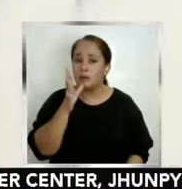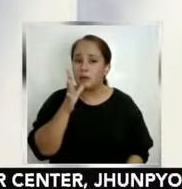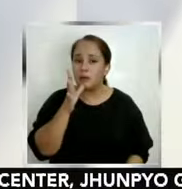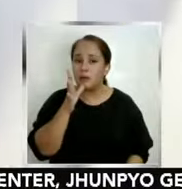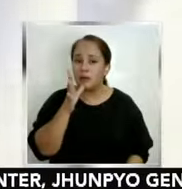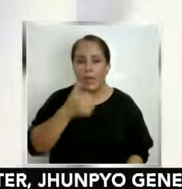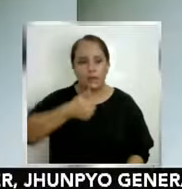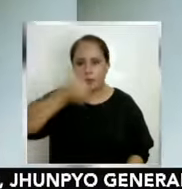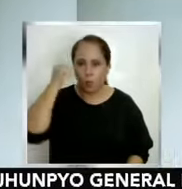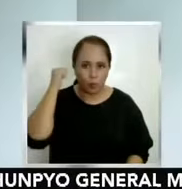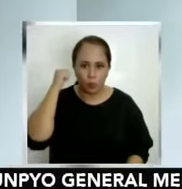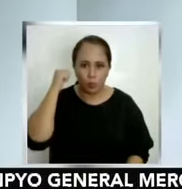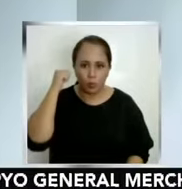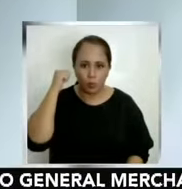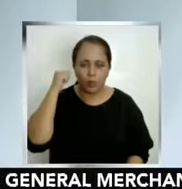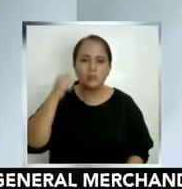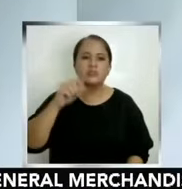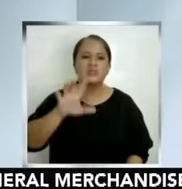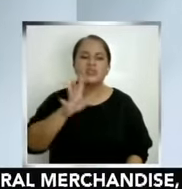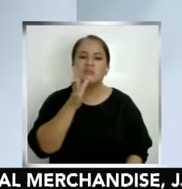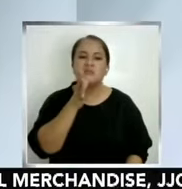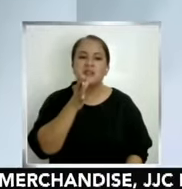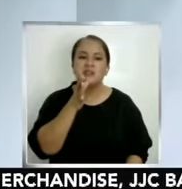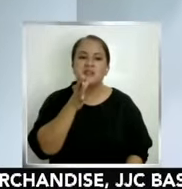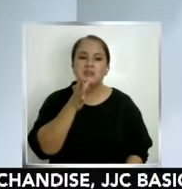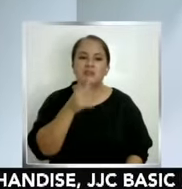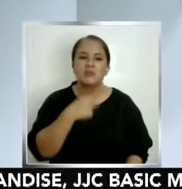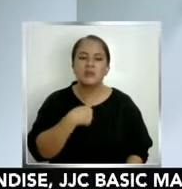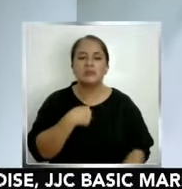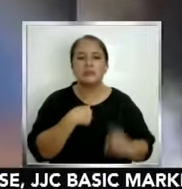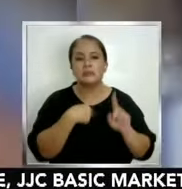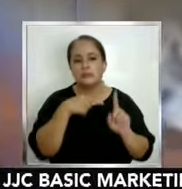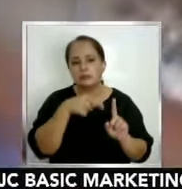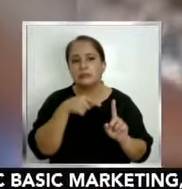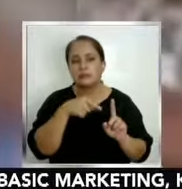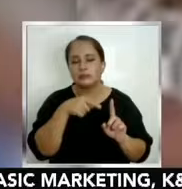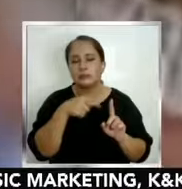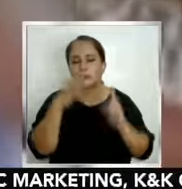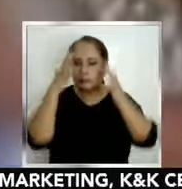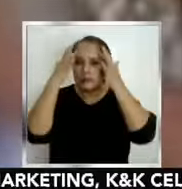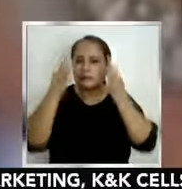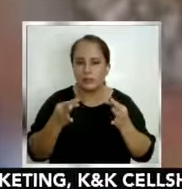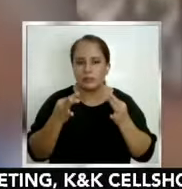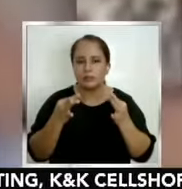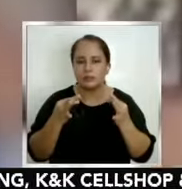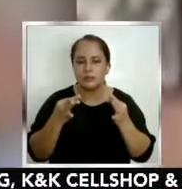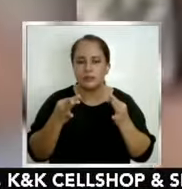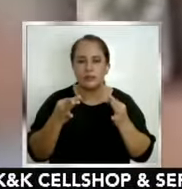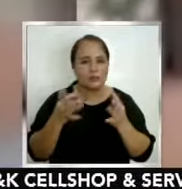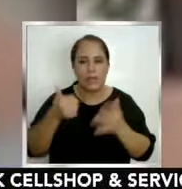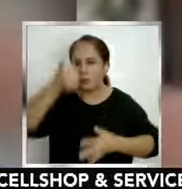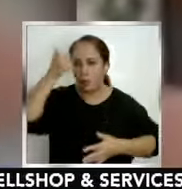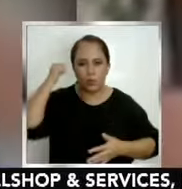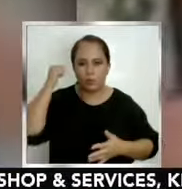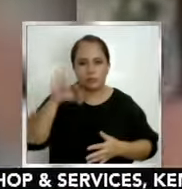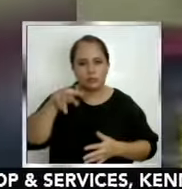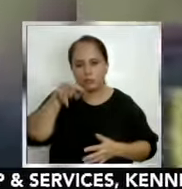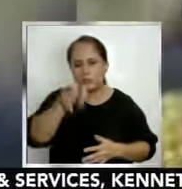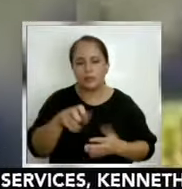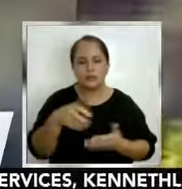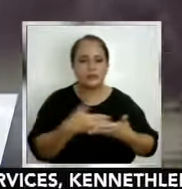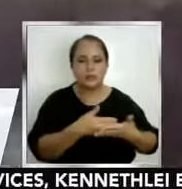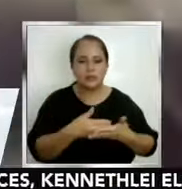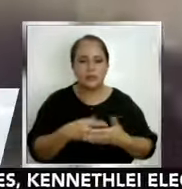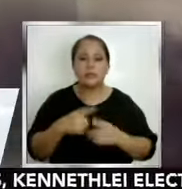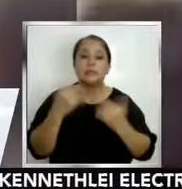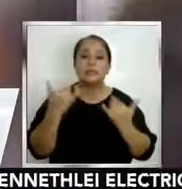So ang mother ang mayroong depression or talagang decided na ayaw niyang makita yung baby. Sa ngayon, nasa mabuting